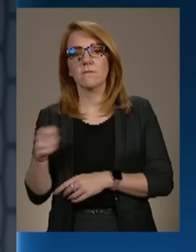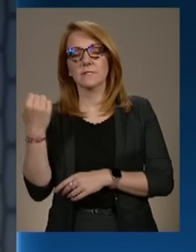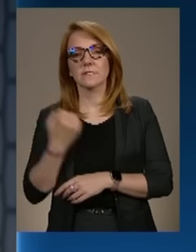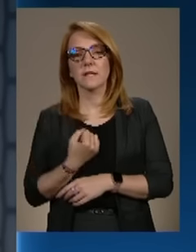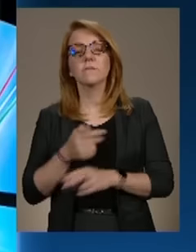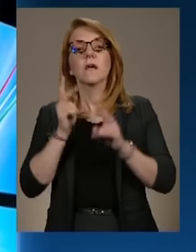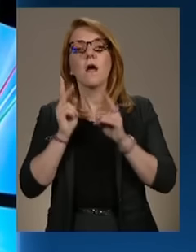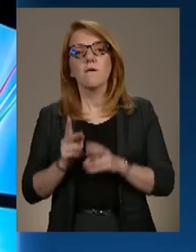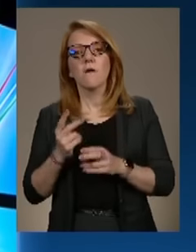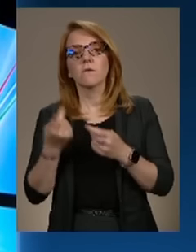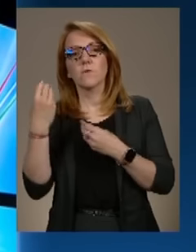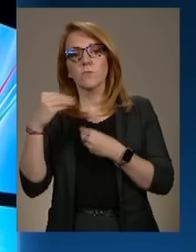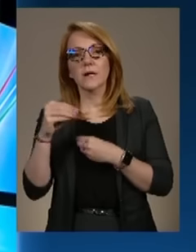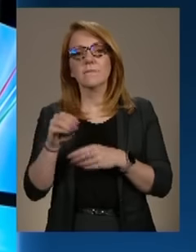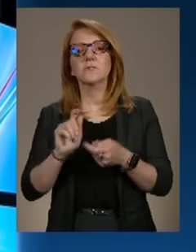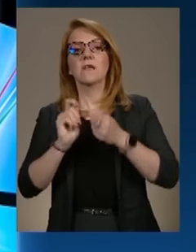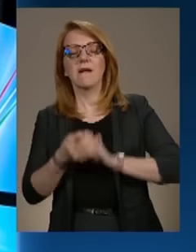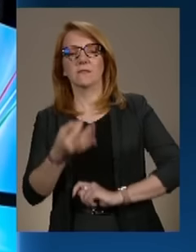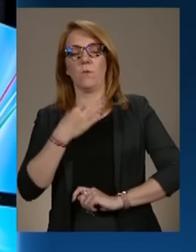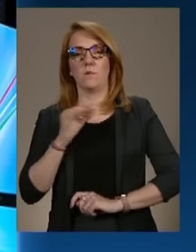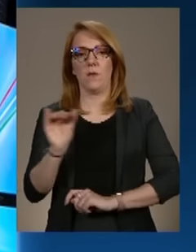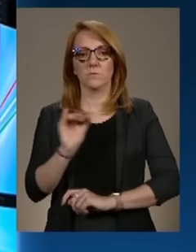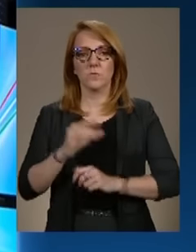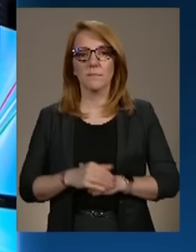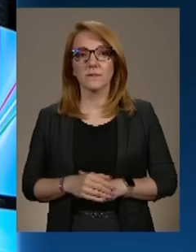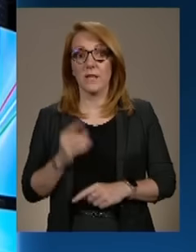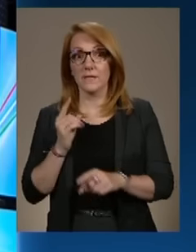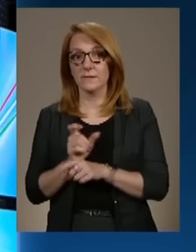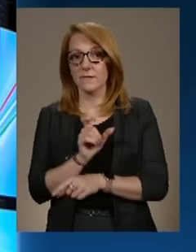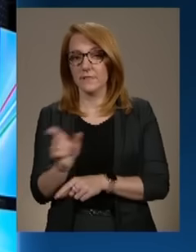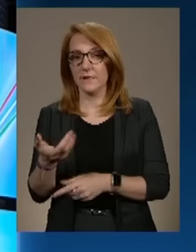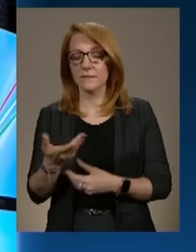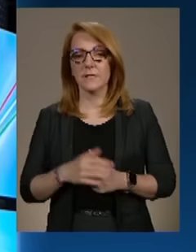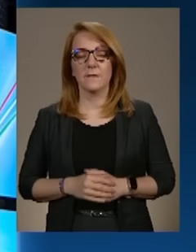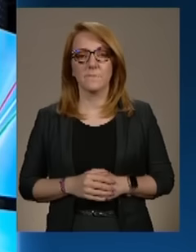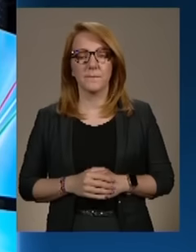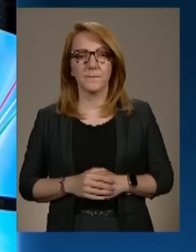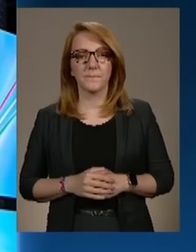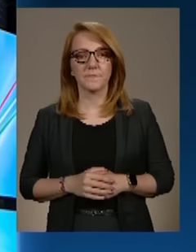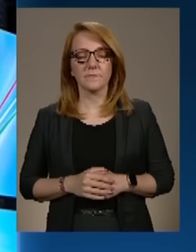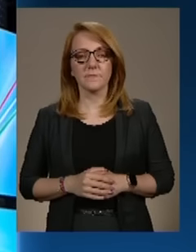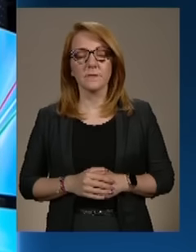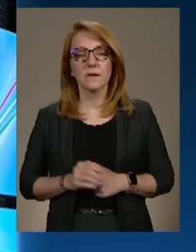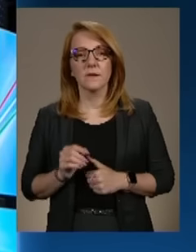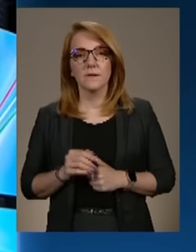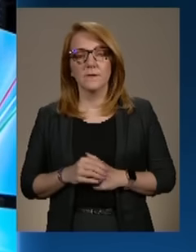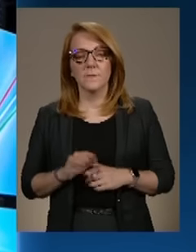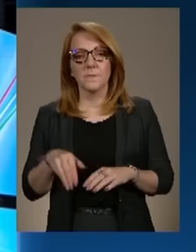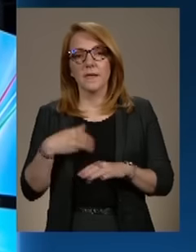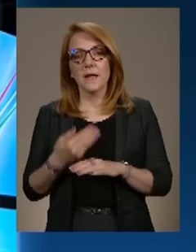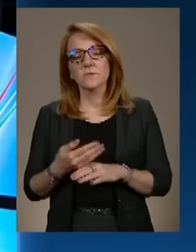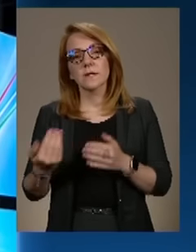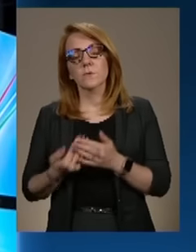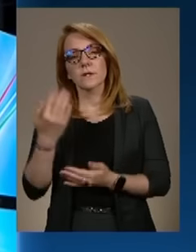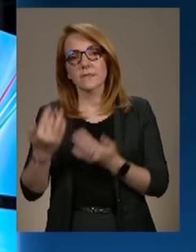van főpolgármesteráltó hangulat budapesten egyetértenek szakértői kezdük talán ugye a újraszámlálásra az